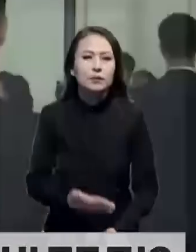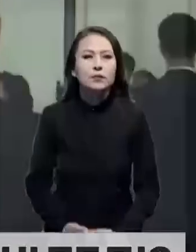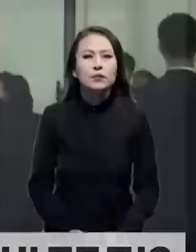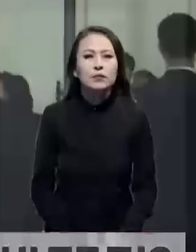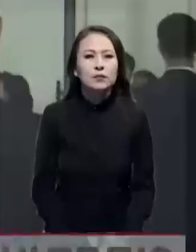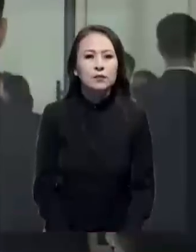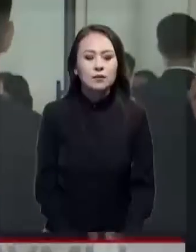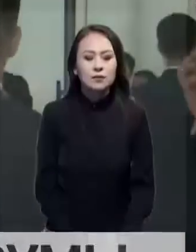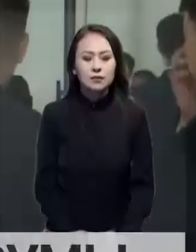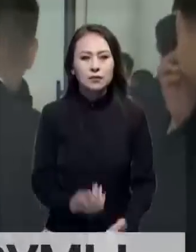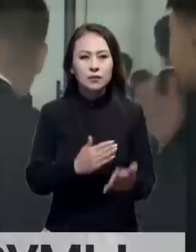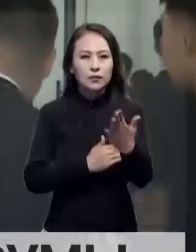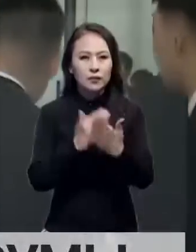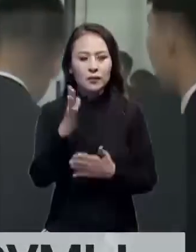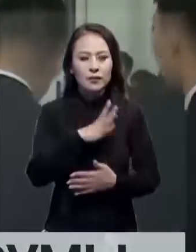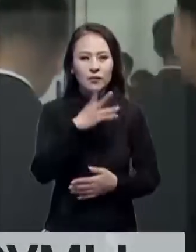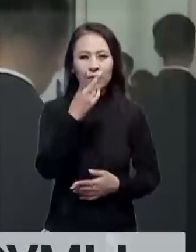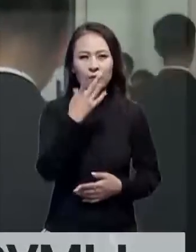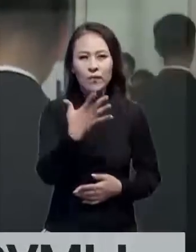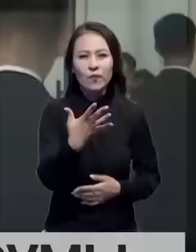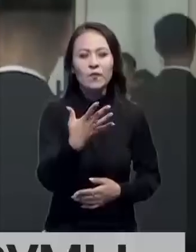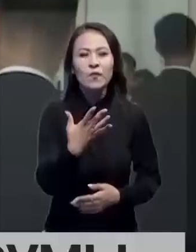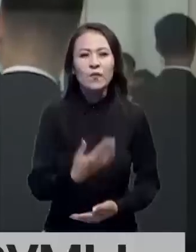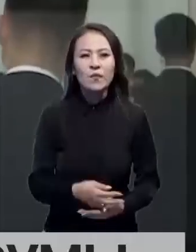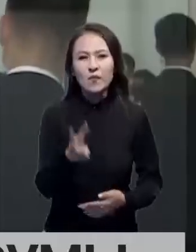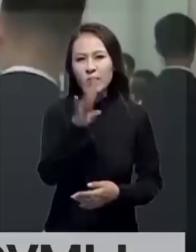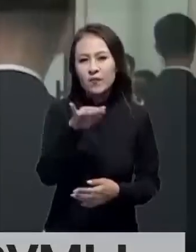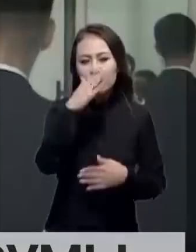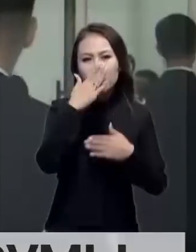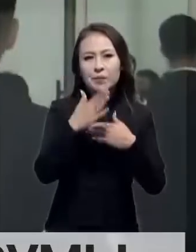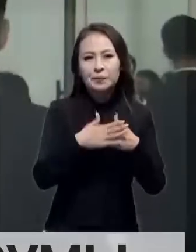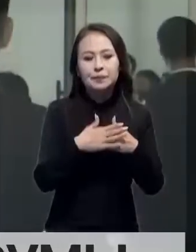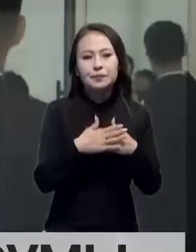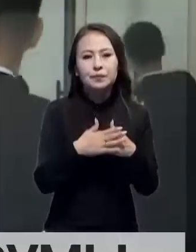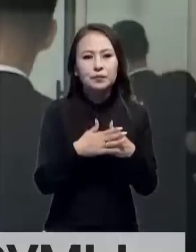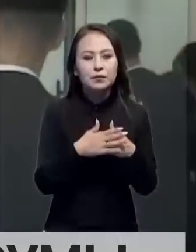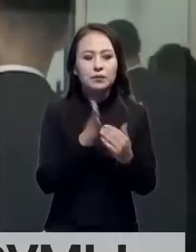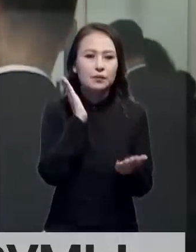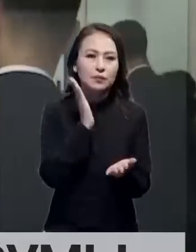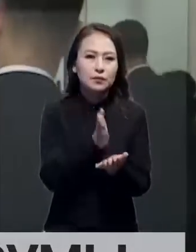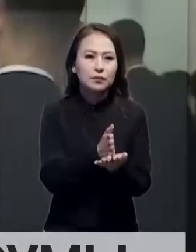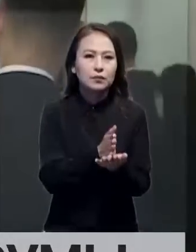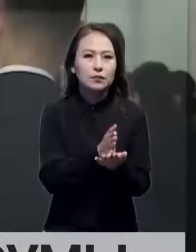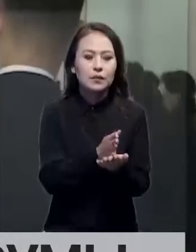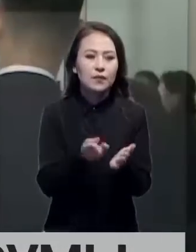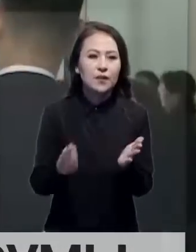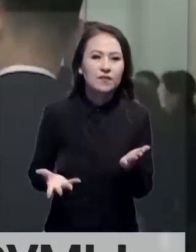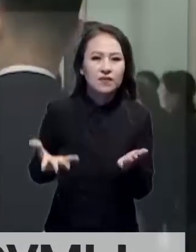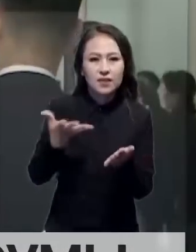жоғары деңгейдегі жалпы 25-30 миллиард жыл сайын тікелей шетел